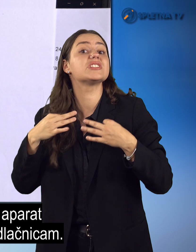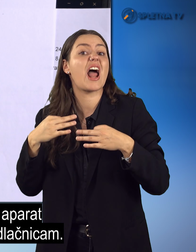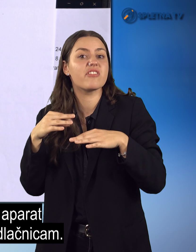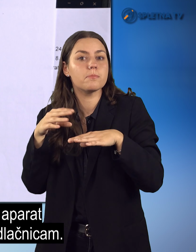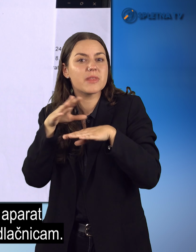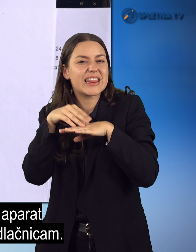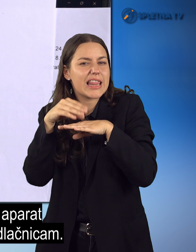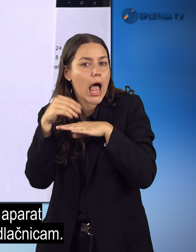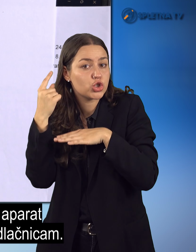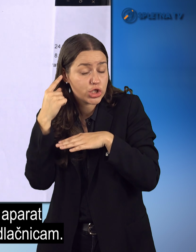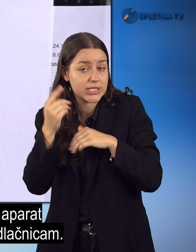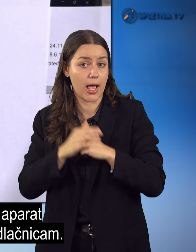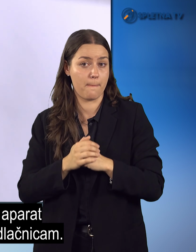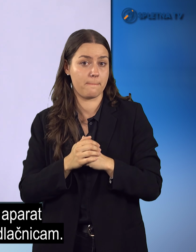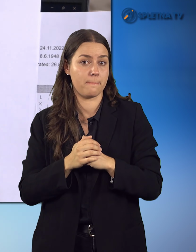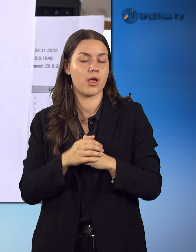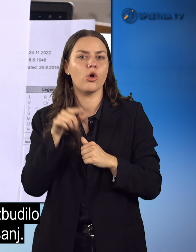dlačnicam.